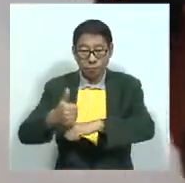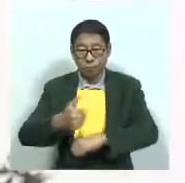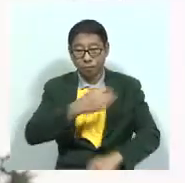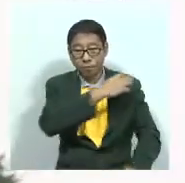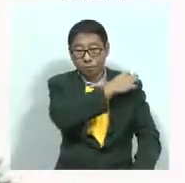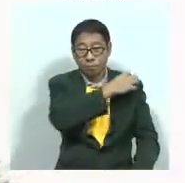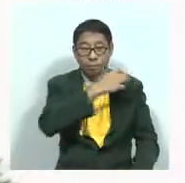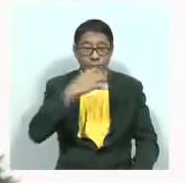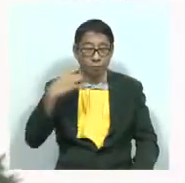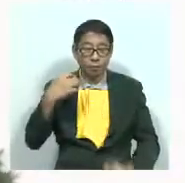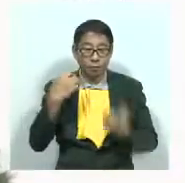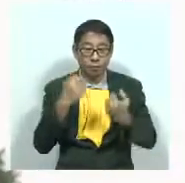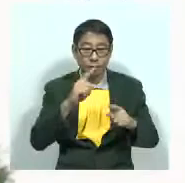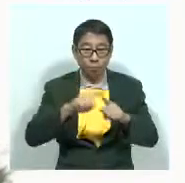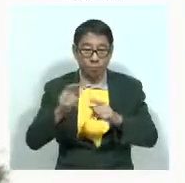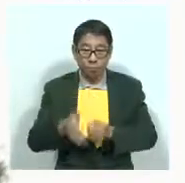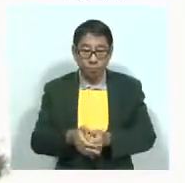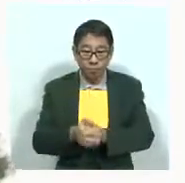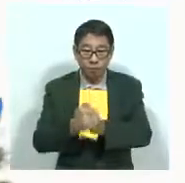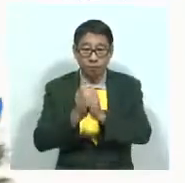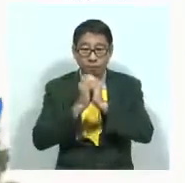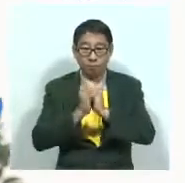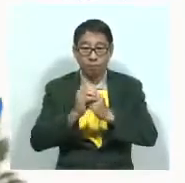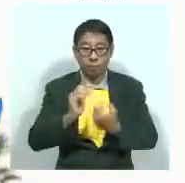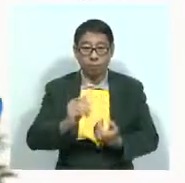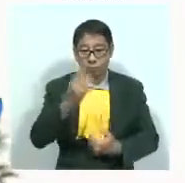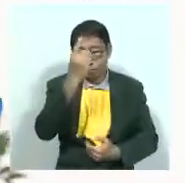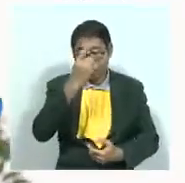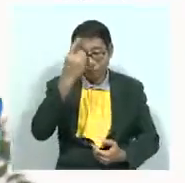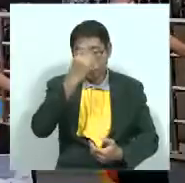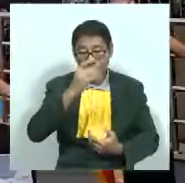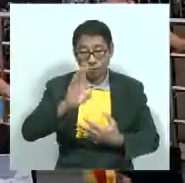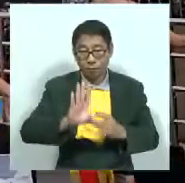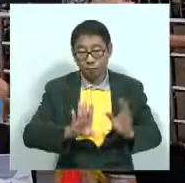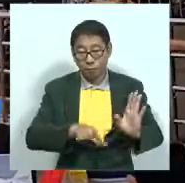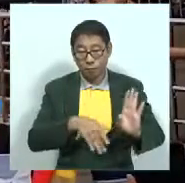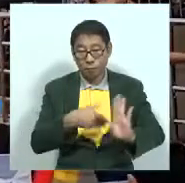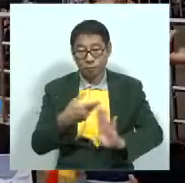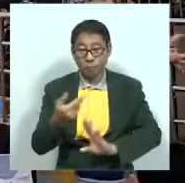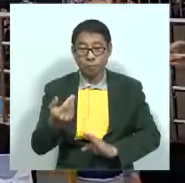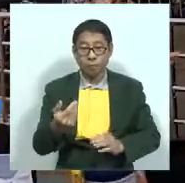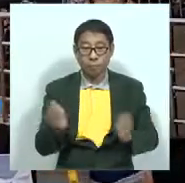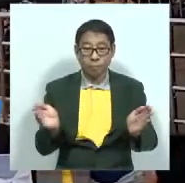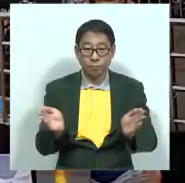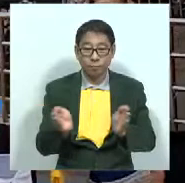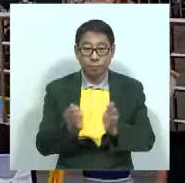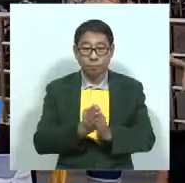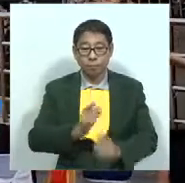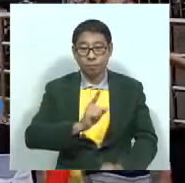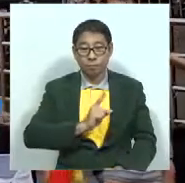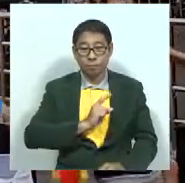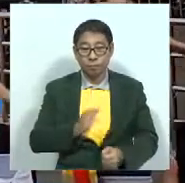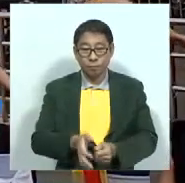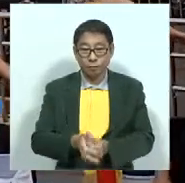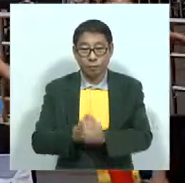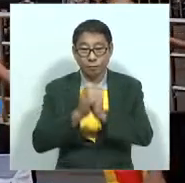ประชาชนประกอบพิธีบวงสรวงโดยนำยาย่าอุรัสยาสเปอร์บันมาประกอบพิธีรำเดี่ยวเพื่อบู